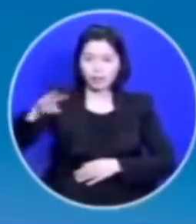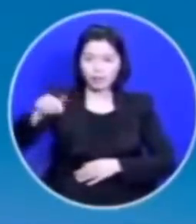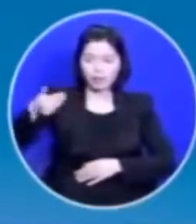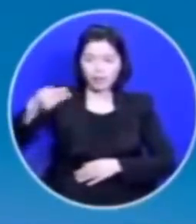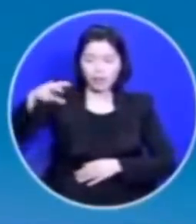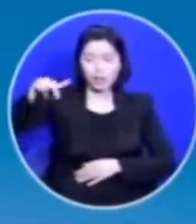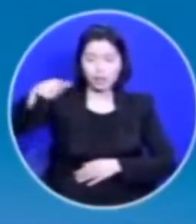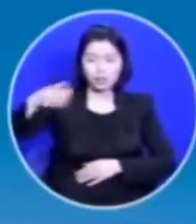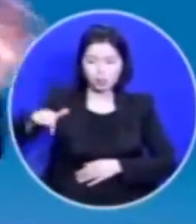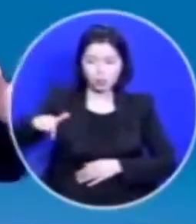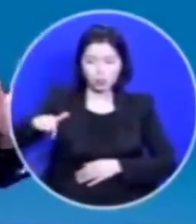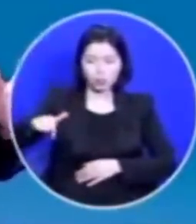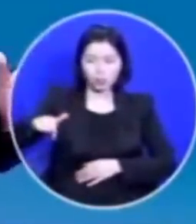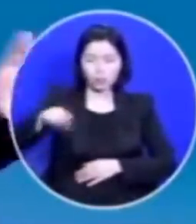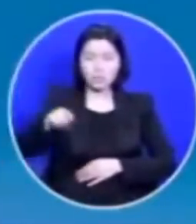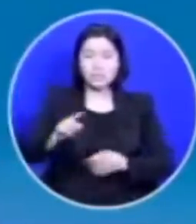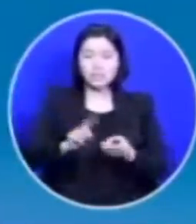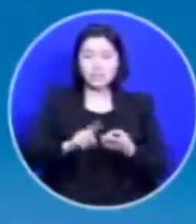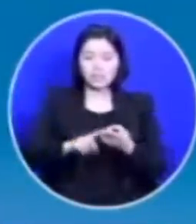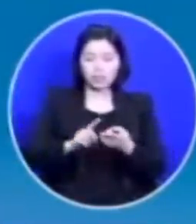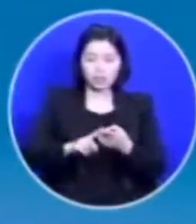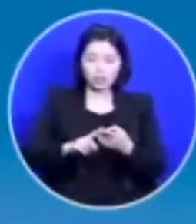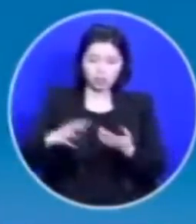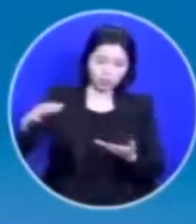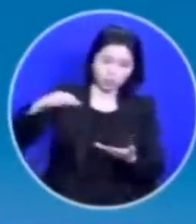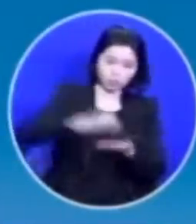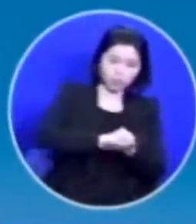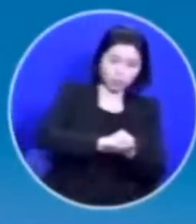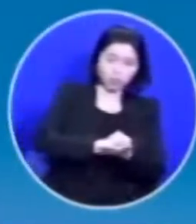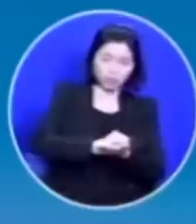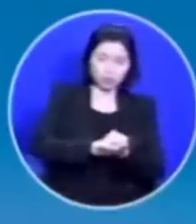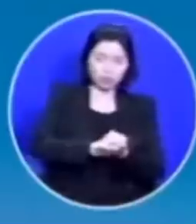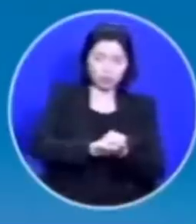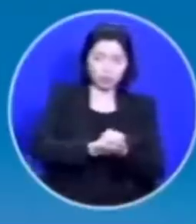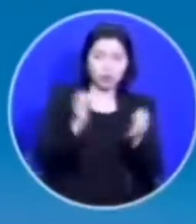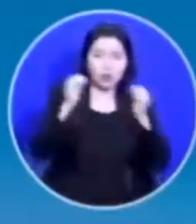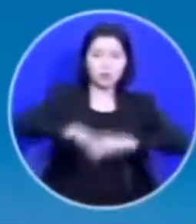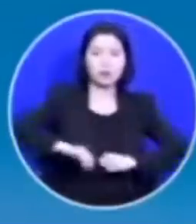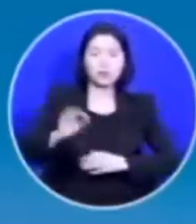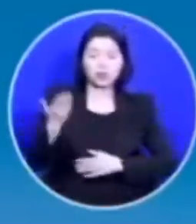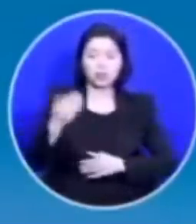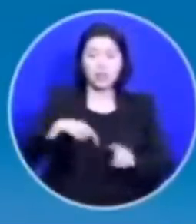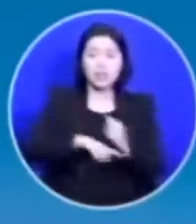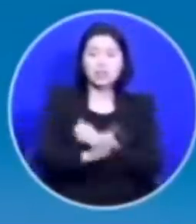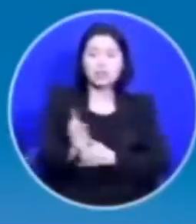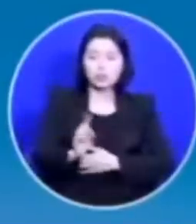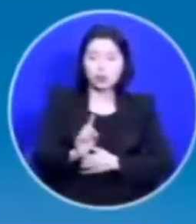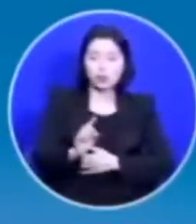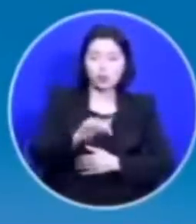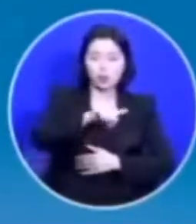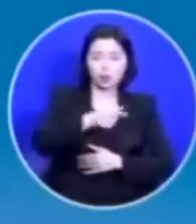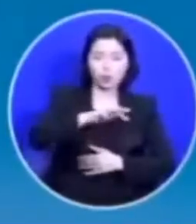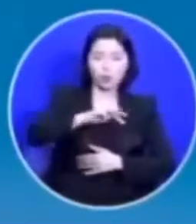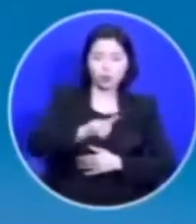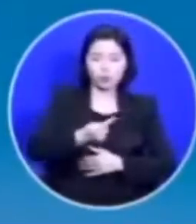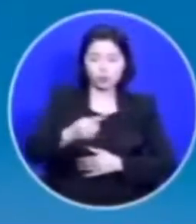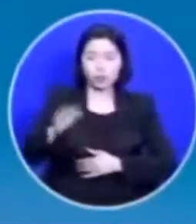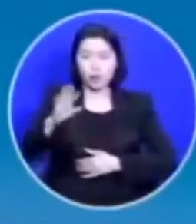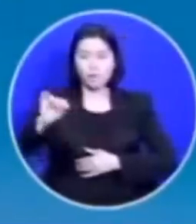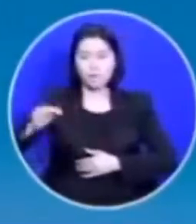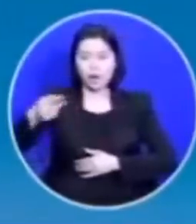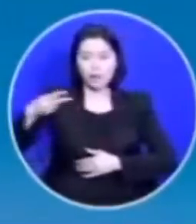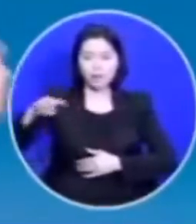야만족 에게 정복을 당해서 멸망 했읍니다 그 이유가 무엇입니까 고트족 이나 반달 저 군사적으로